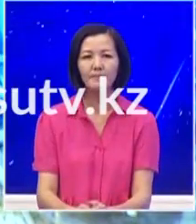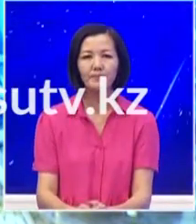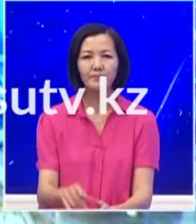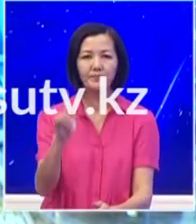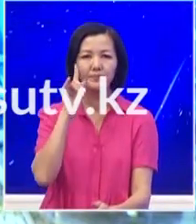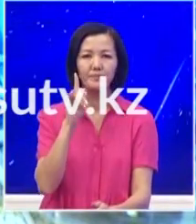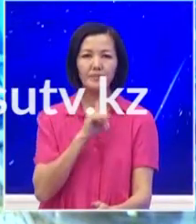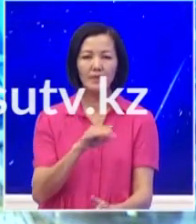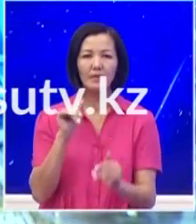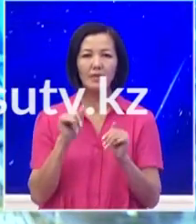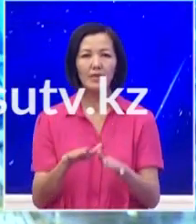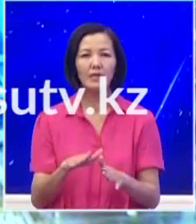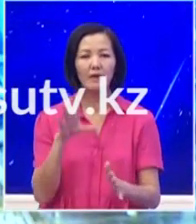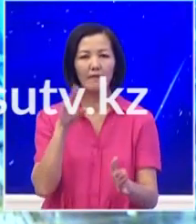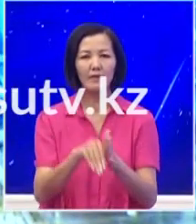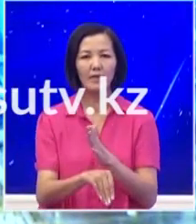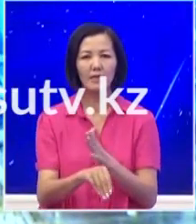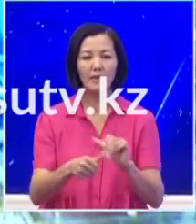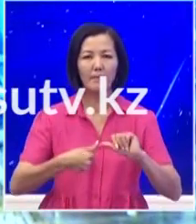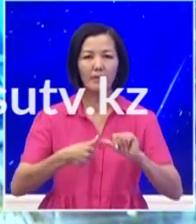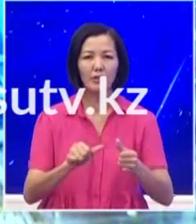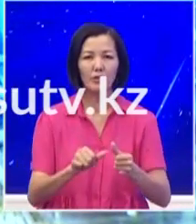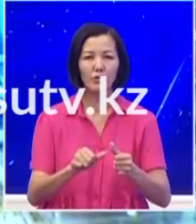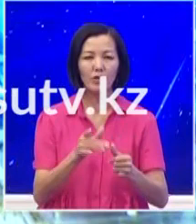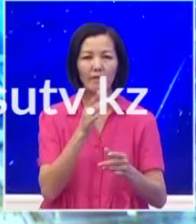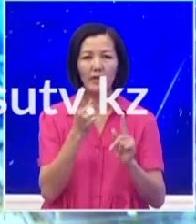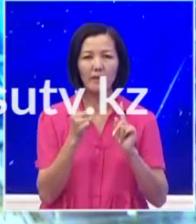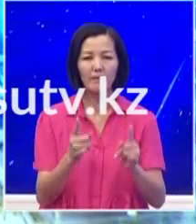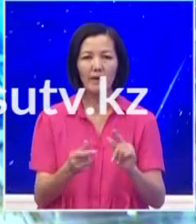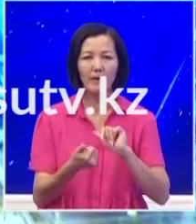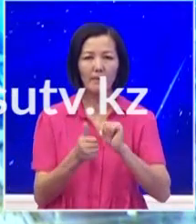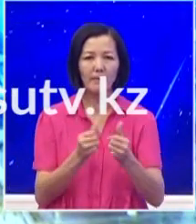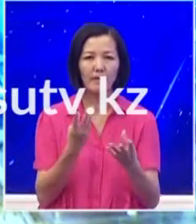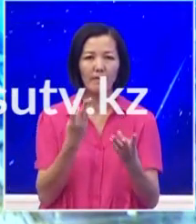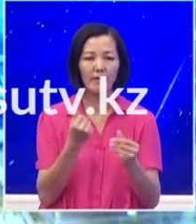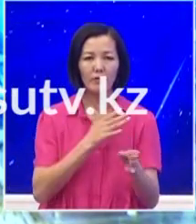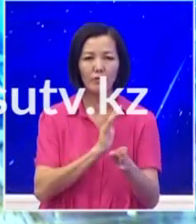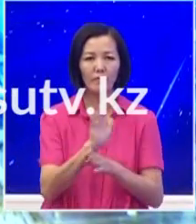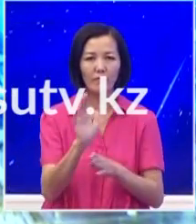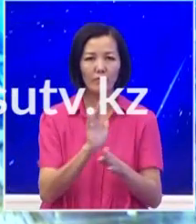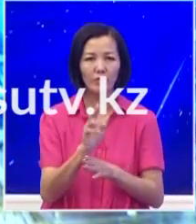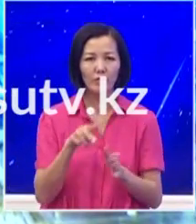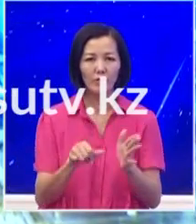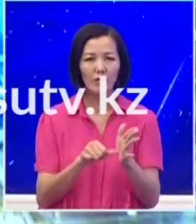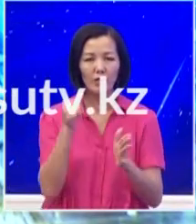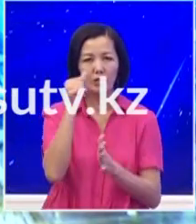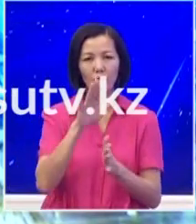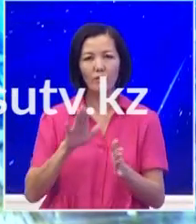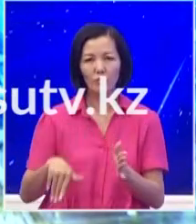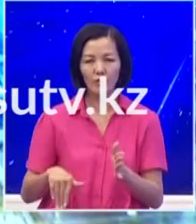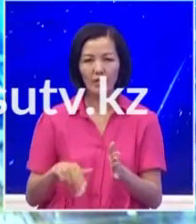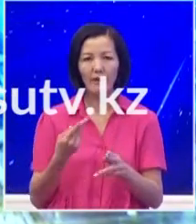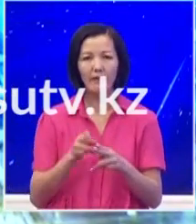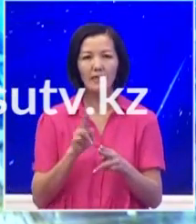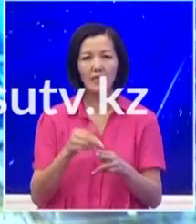В Казахстане приняли решение о внедрении бессрочного периода обмена банкнот, выпущенных с 2006 года и после. Это